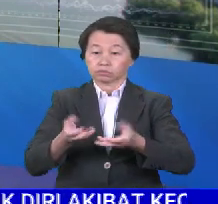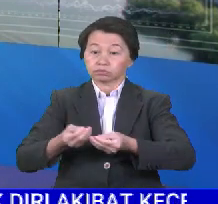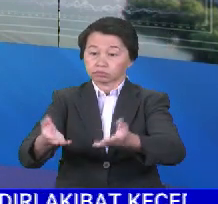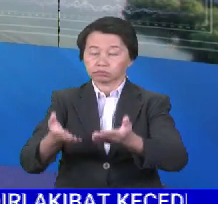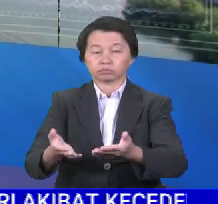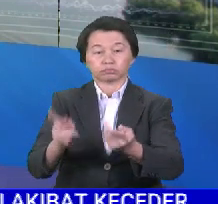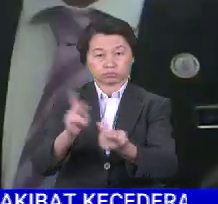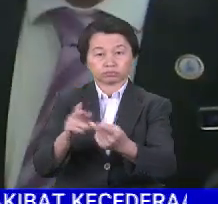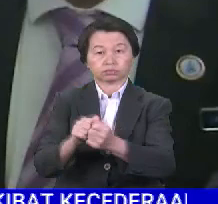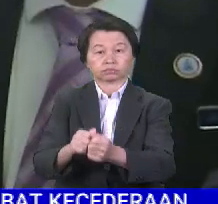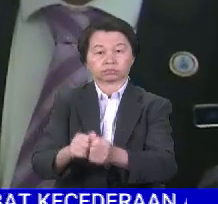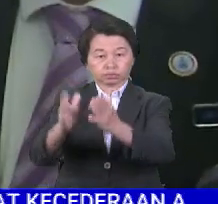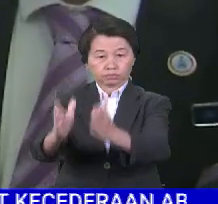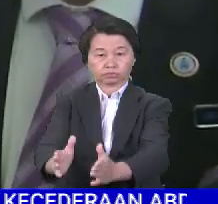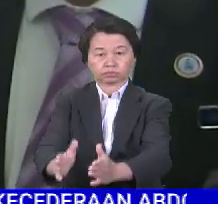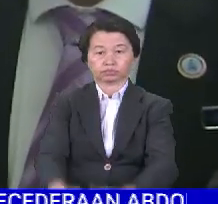pelanggan.